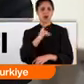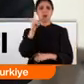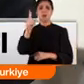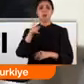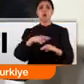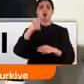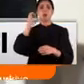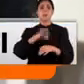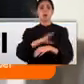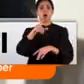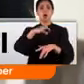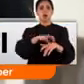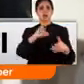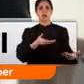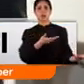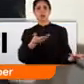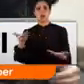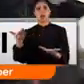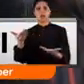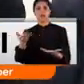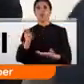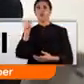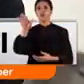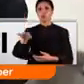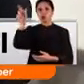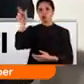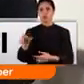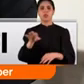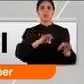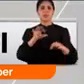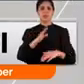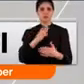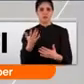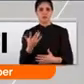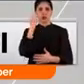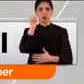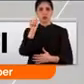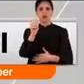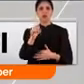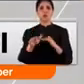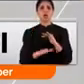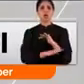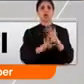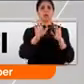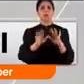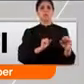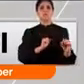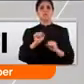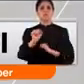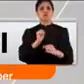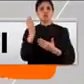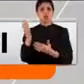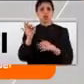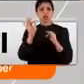Halife hemen bu Beykent'teki hastaneye kaldırıldı ve tedavi altına alındı. Üç gündür hayatta kalma mücadelesi veriyor,